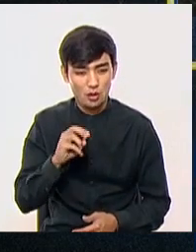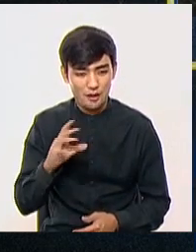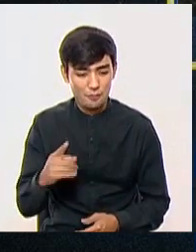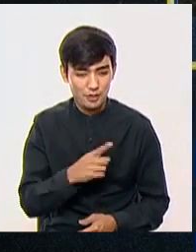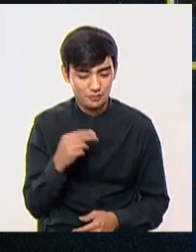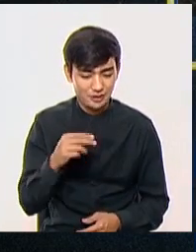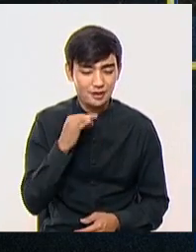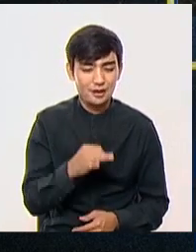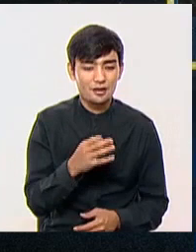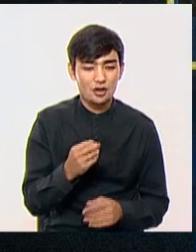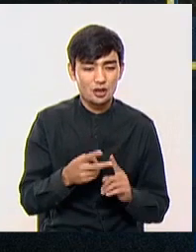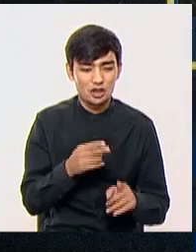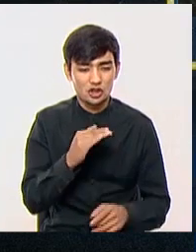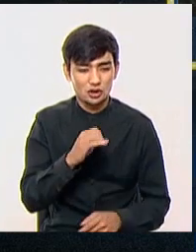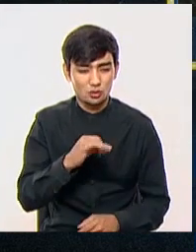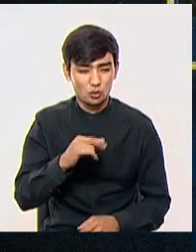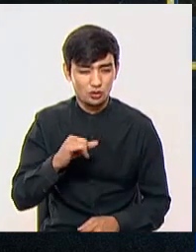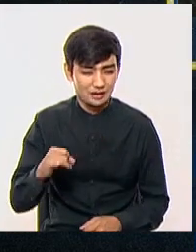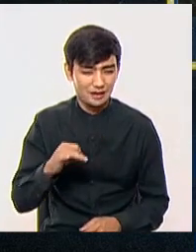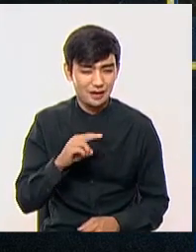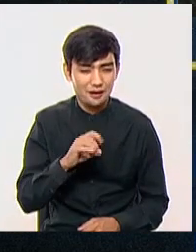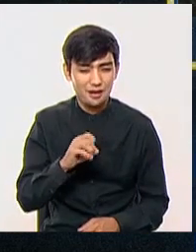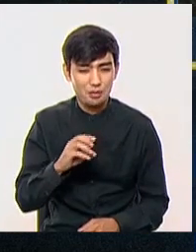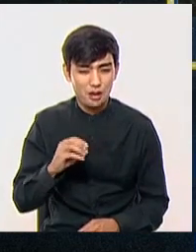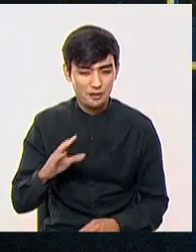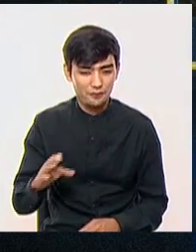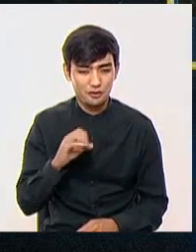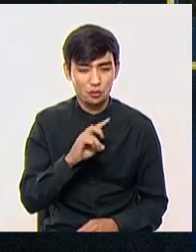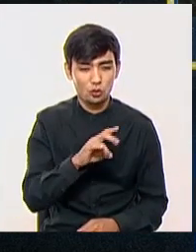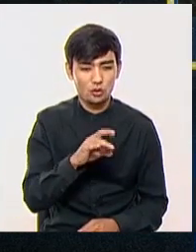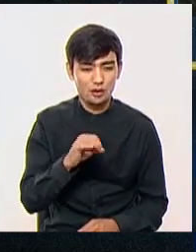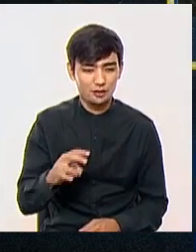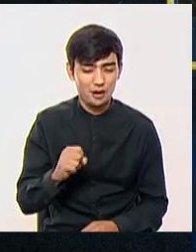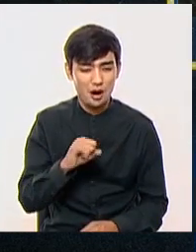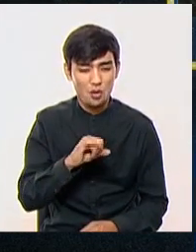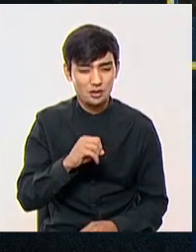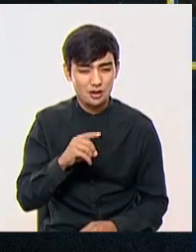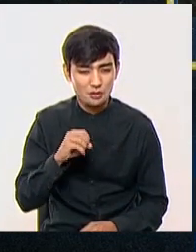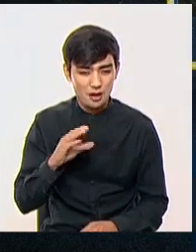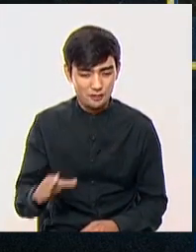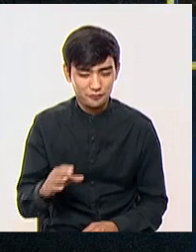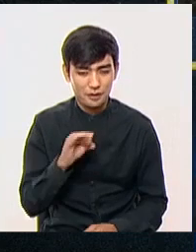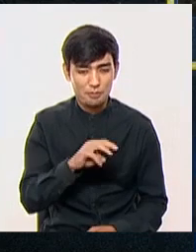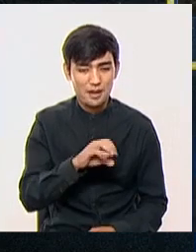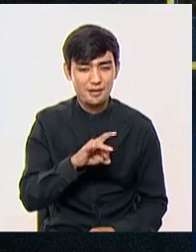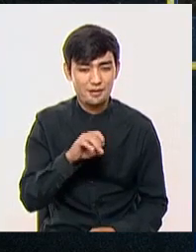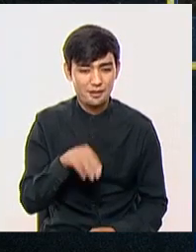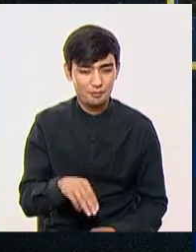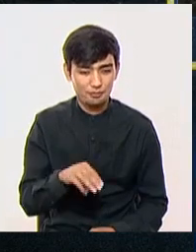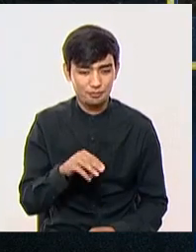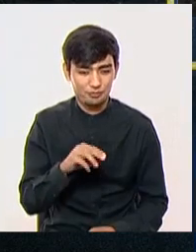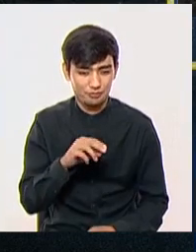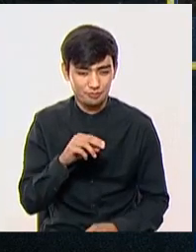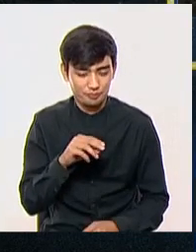Народной коалиции, Жигули Дайрабаев от партии АУЛ, Нурлан Уизбаев от ОСДП, Мирам Кажыген от Содружества